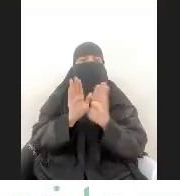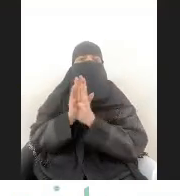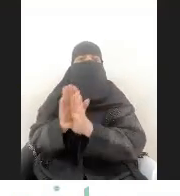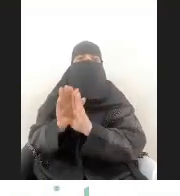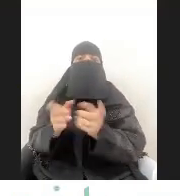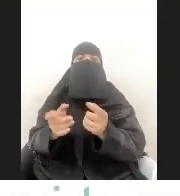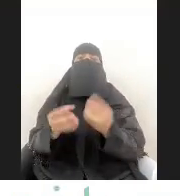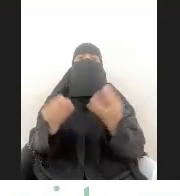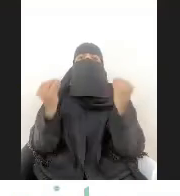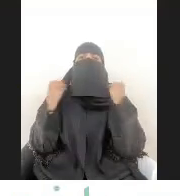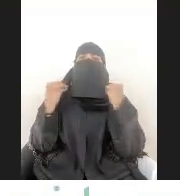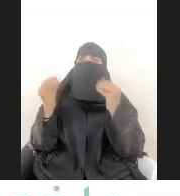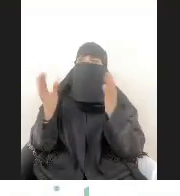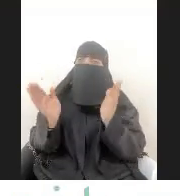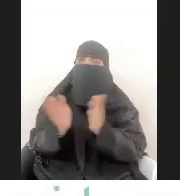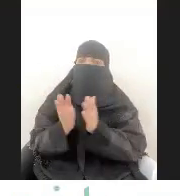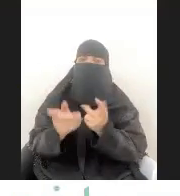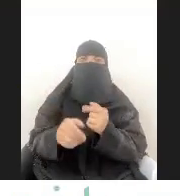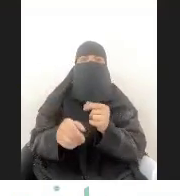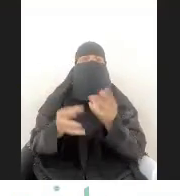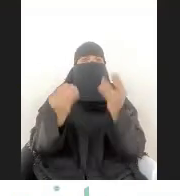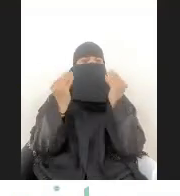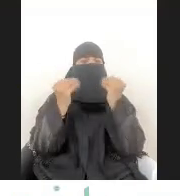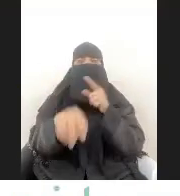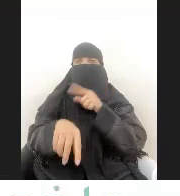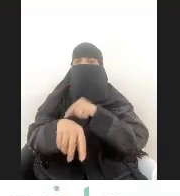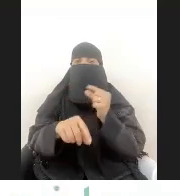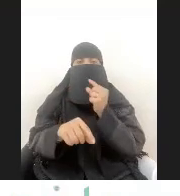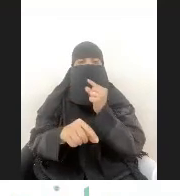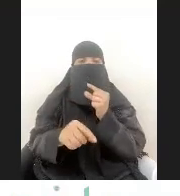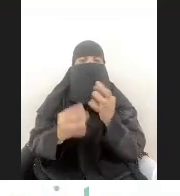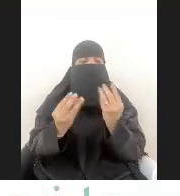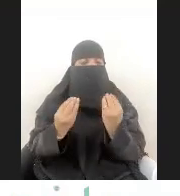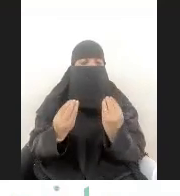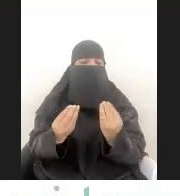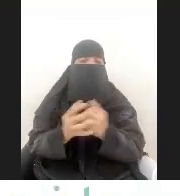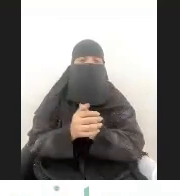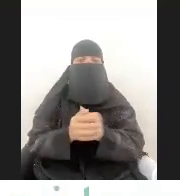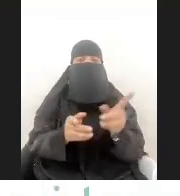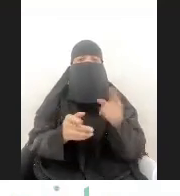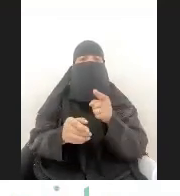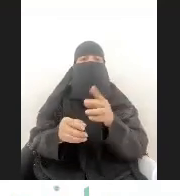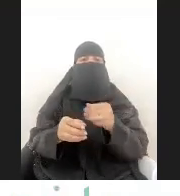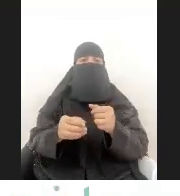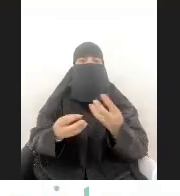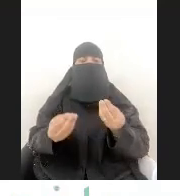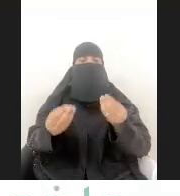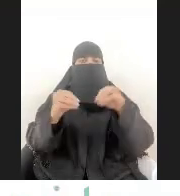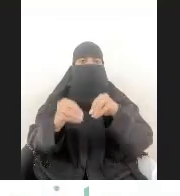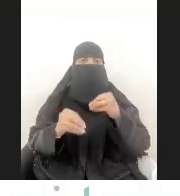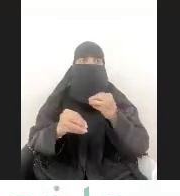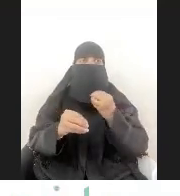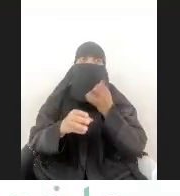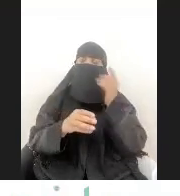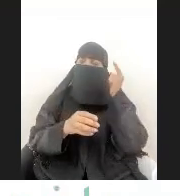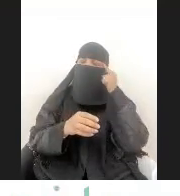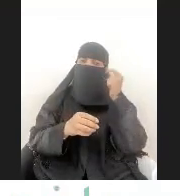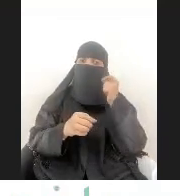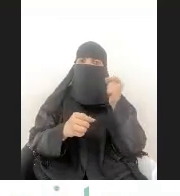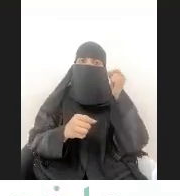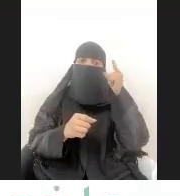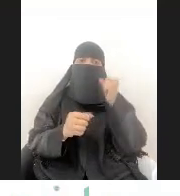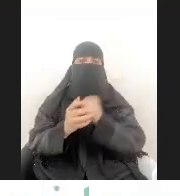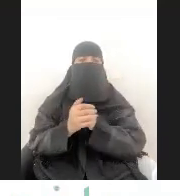ويستغرق تعلم عدة دقائق، يعتمد على المتعلم ويثري النواحي الإدراكية ويقسم المعرفة ويتم عند الحاجة وفي